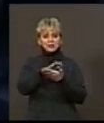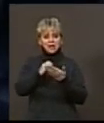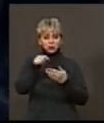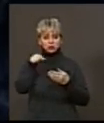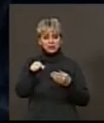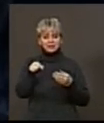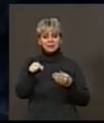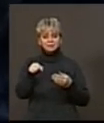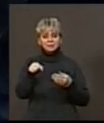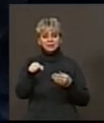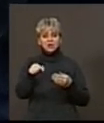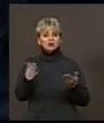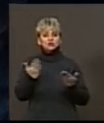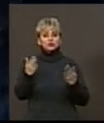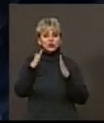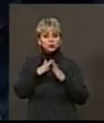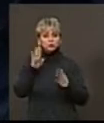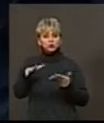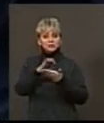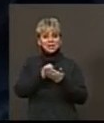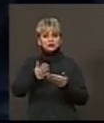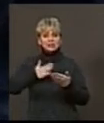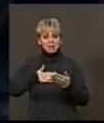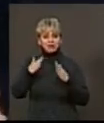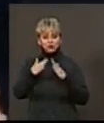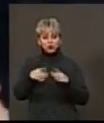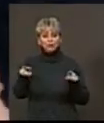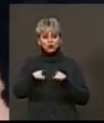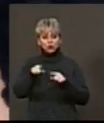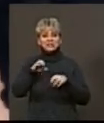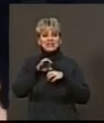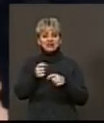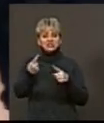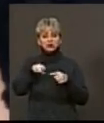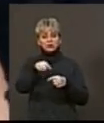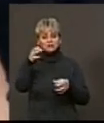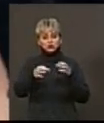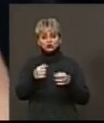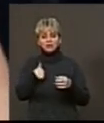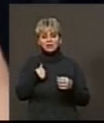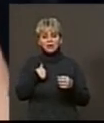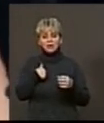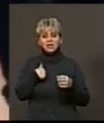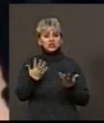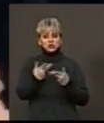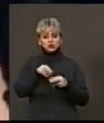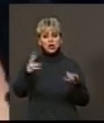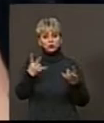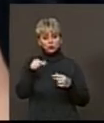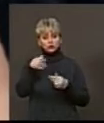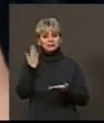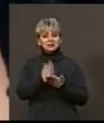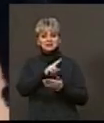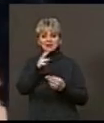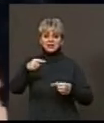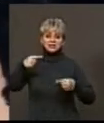нарушение в чьем-то доме будет нарушением и для моего дома. И доводить до суда я не считаю нужным. Есть